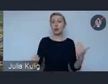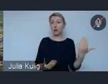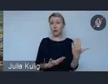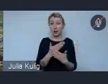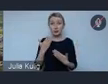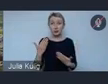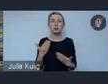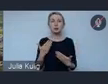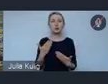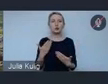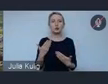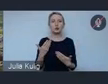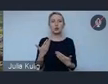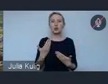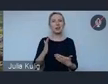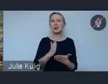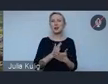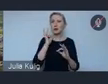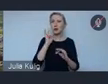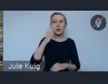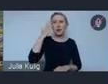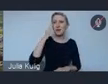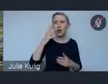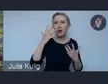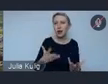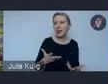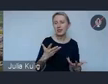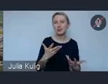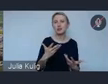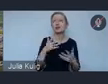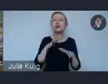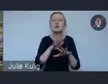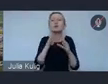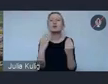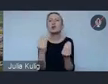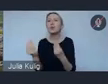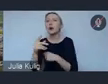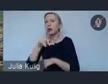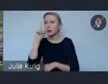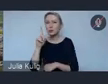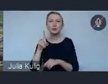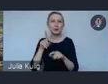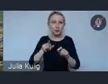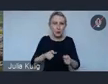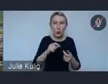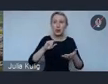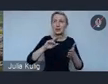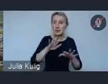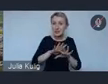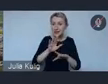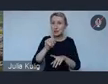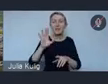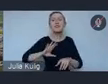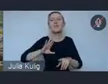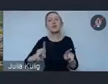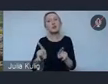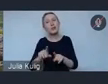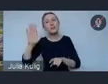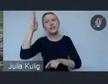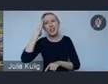nie wystarczy mieć dobrą wolę nie wystarczy mieć świetnych ludzi i całkiem skoordynowany system warto jeszcze mieć wiedzę na